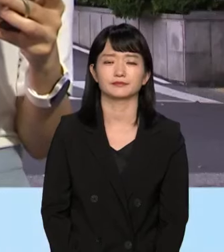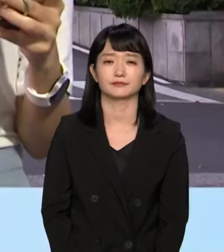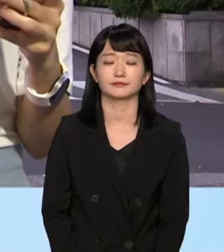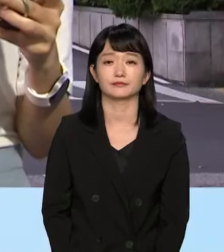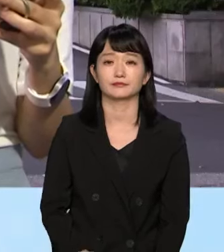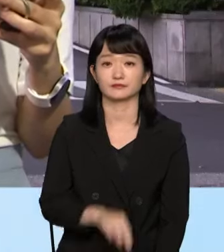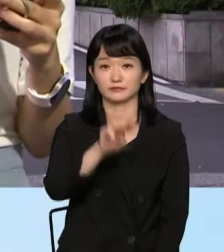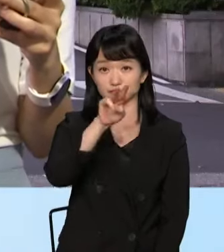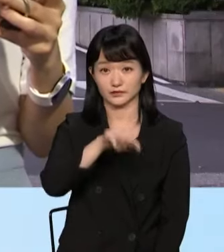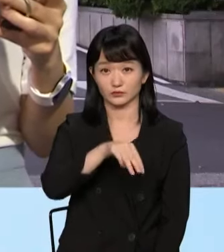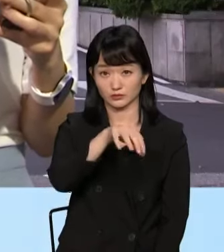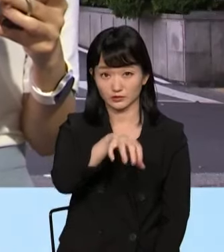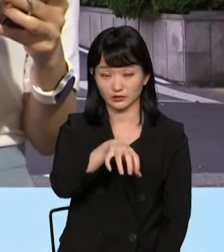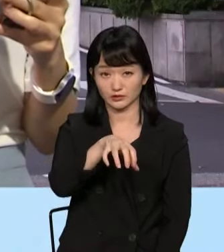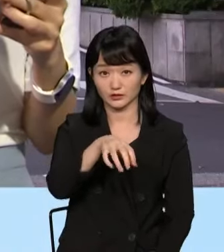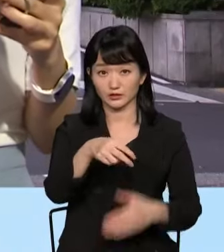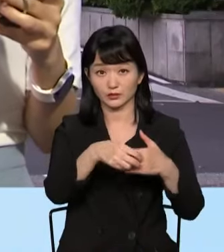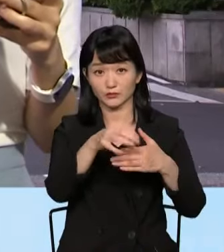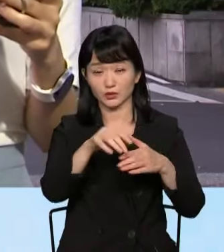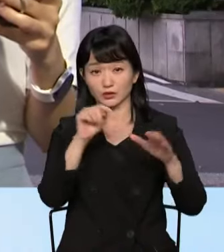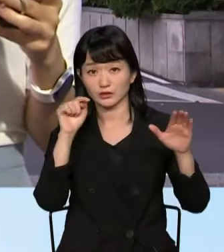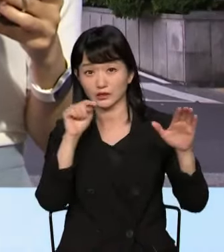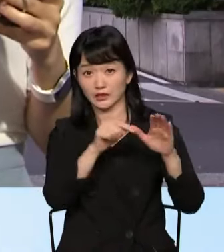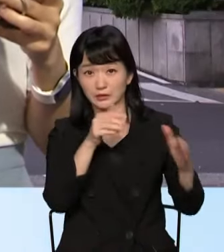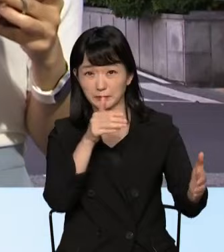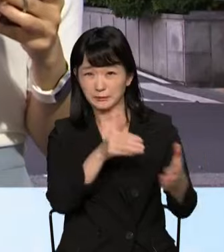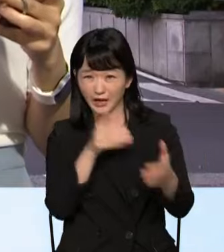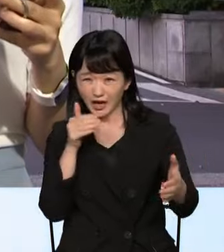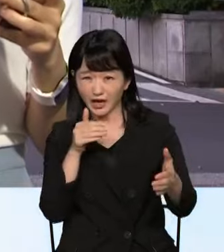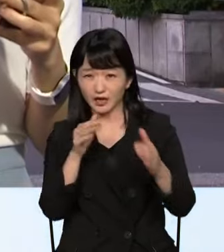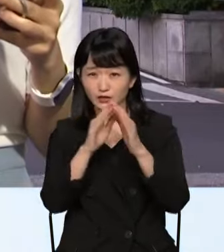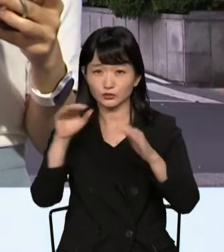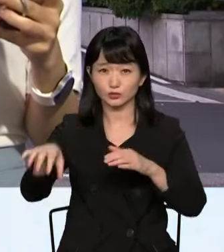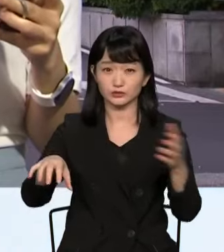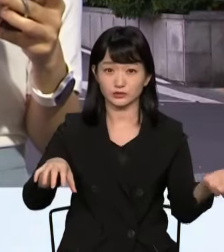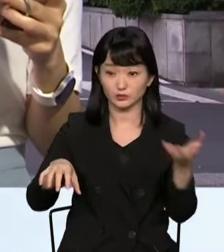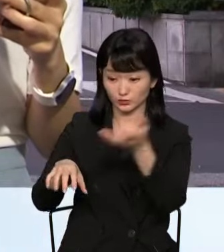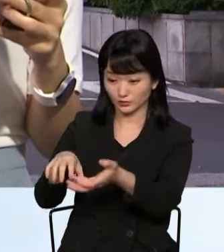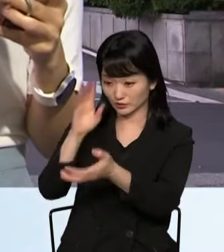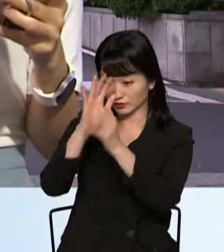네 그리고 광주에서는 받아주는 병원이 없어서 전주로 간 환자가